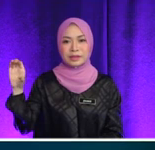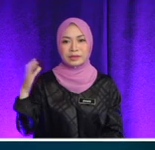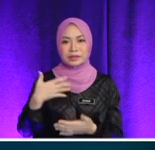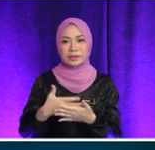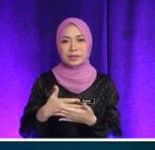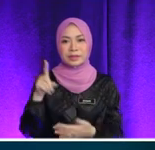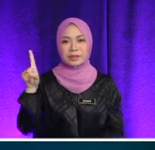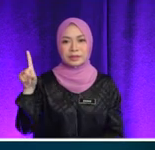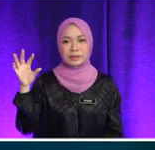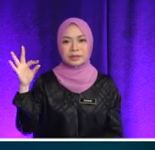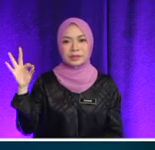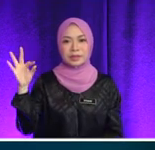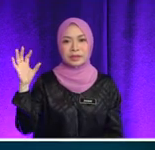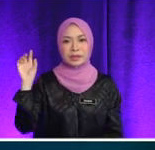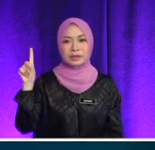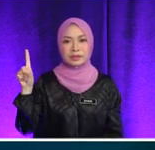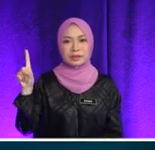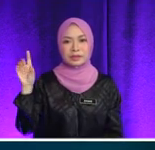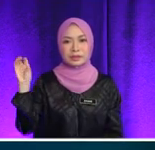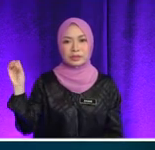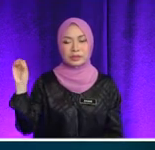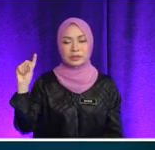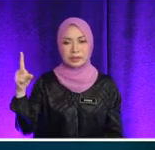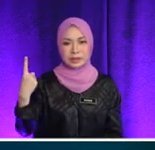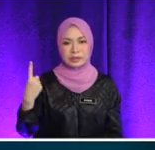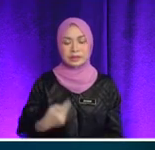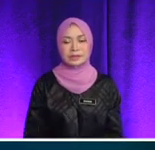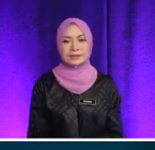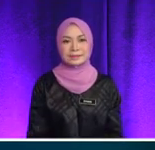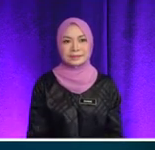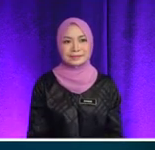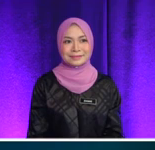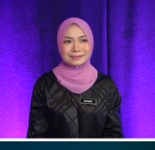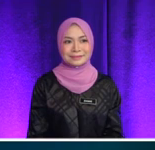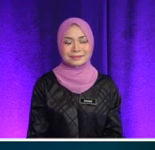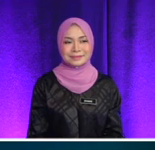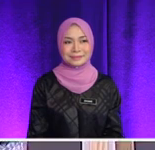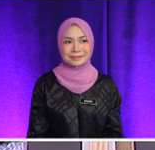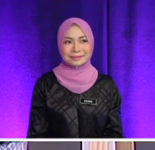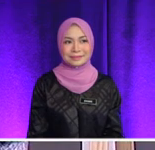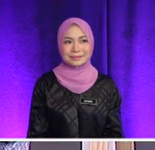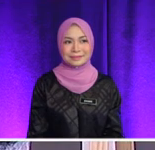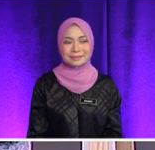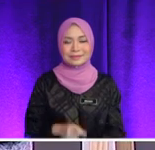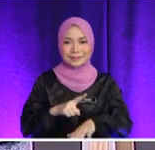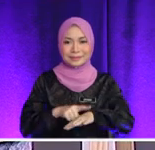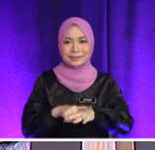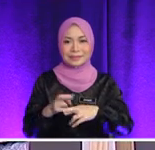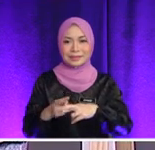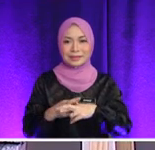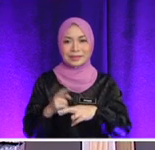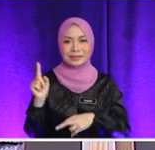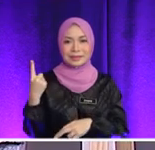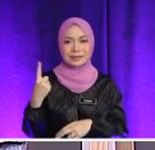selanjutnya kalau aliran lain ada yang lebih lama lah ada yang menjangkau sampai 50 tahun tapi ini yang paling